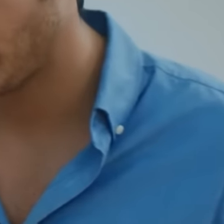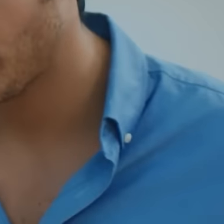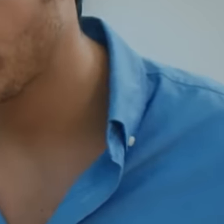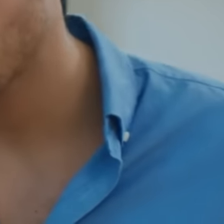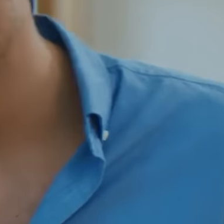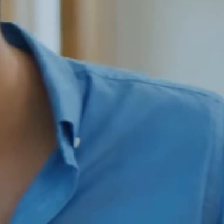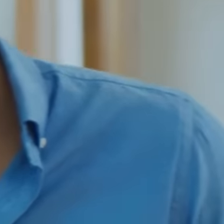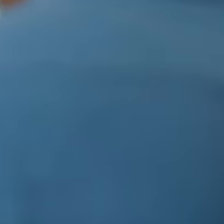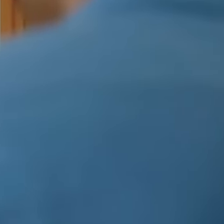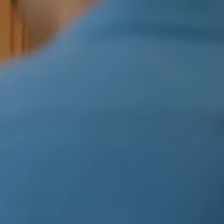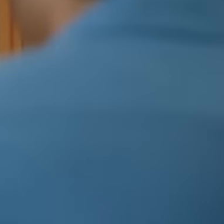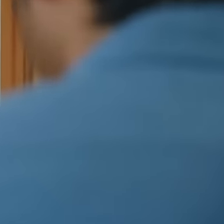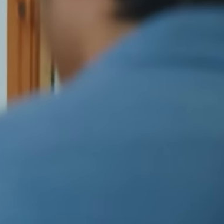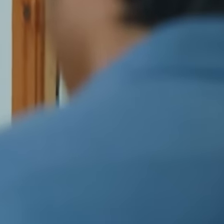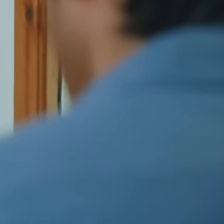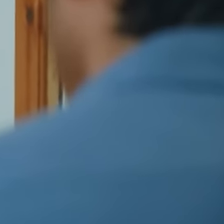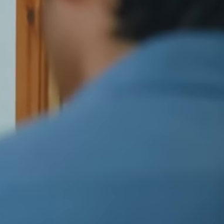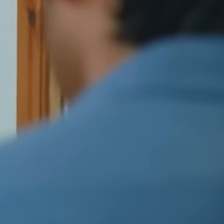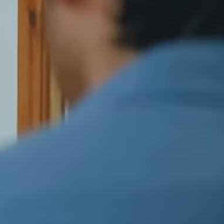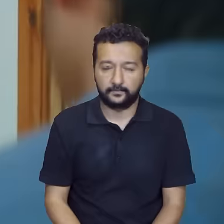yaklaşarak sağ kenarına yaslandı.